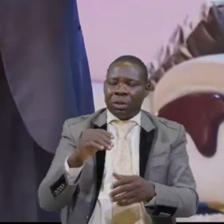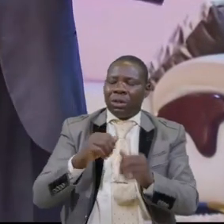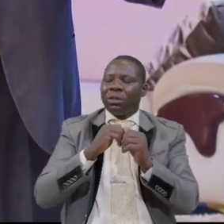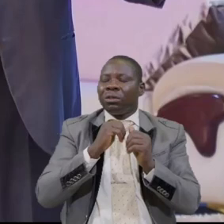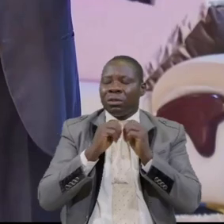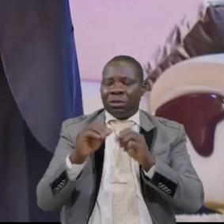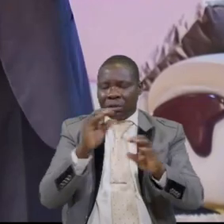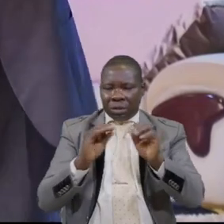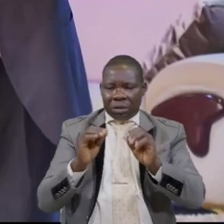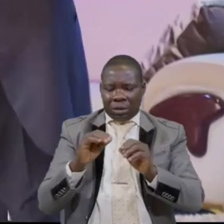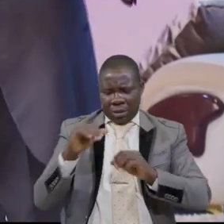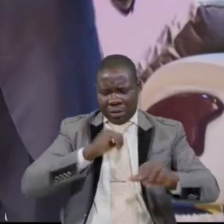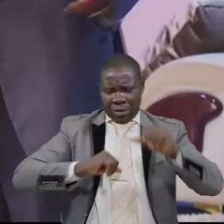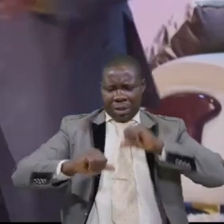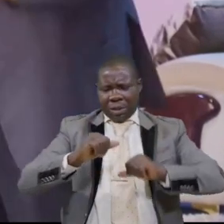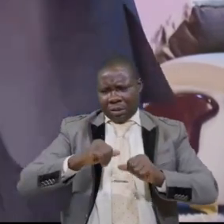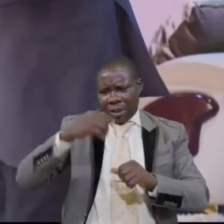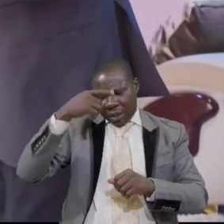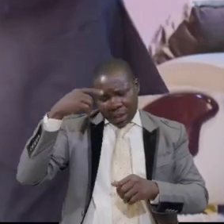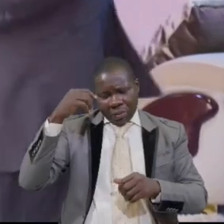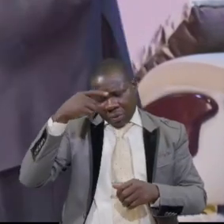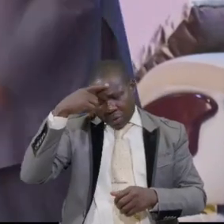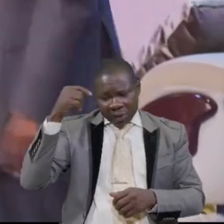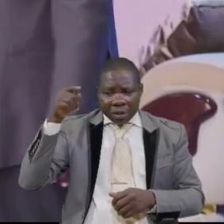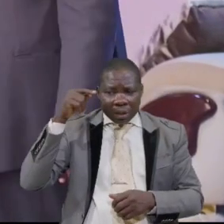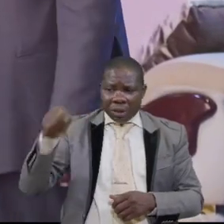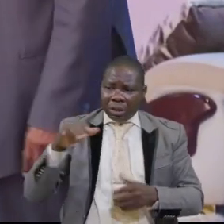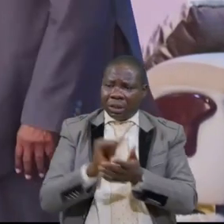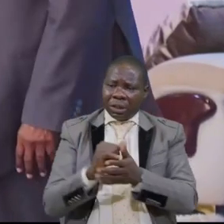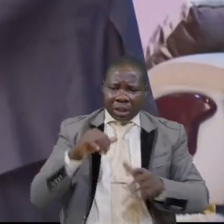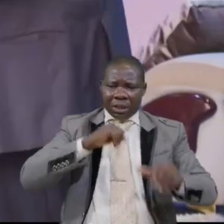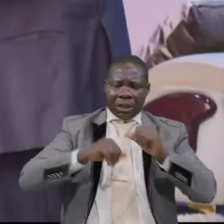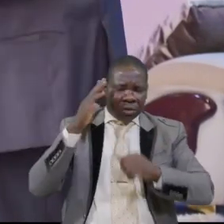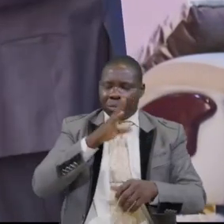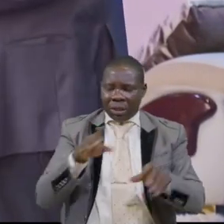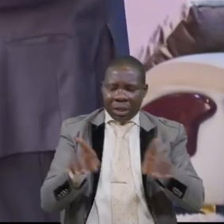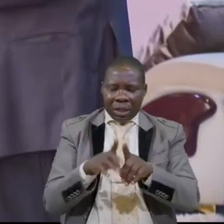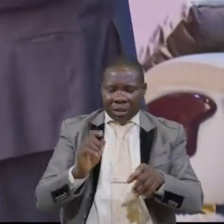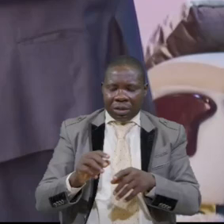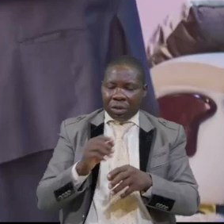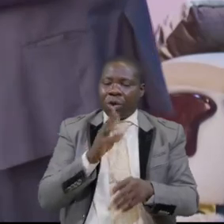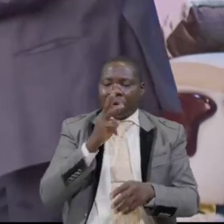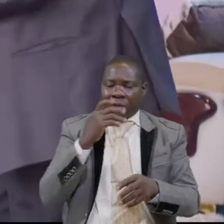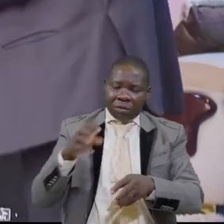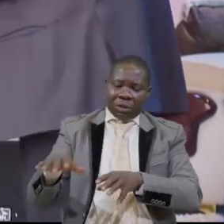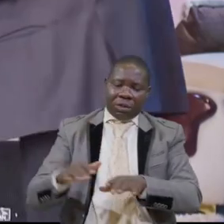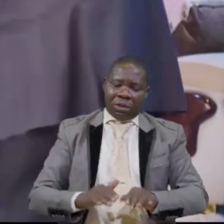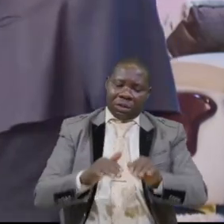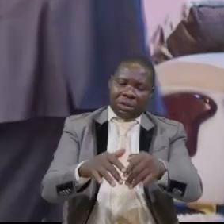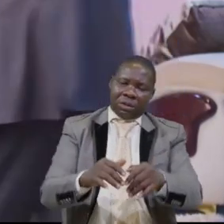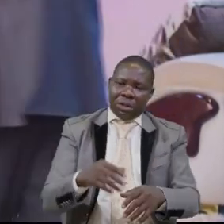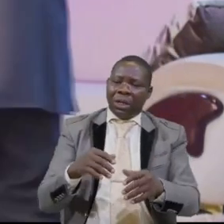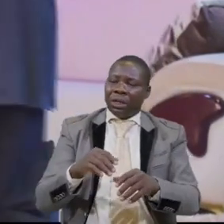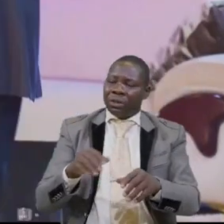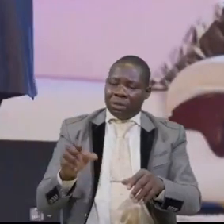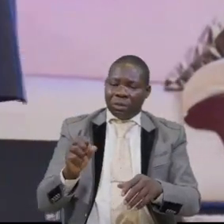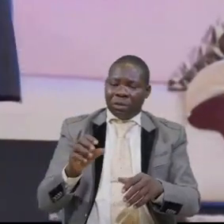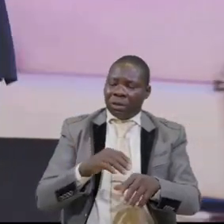doute sera comme les vagues de la mer. Que cet homme ne pense pas qu'il reçoit quelque chose du